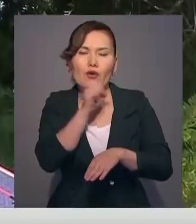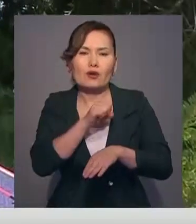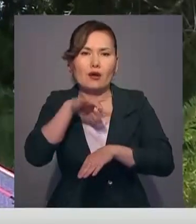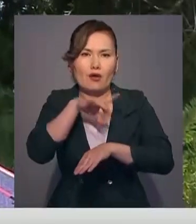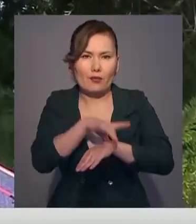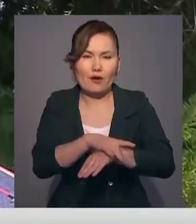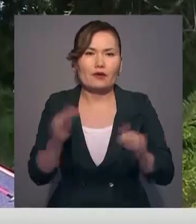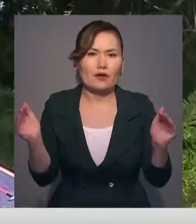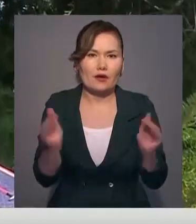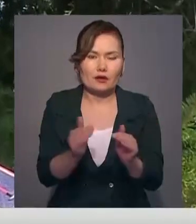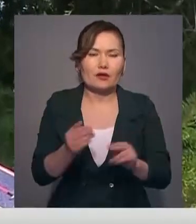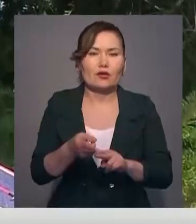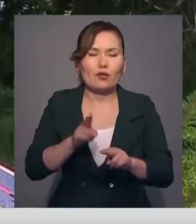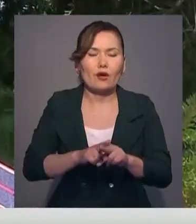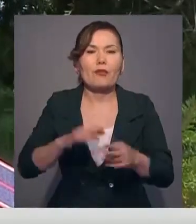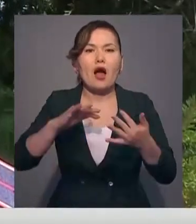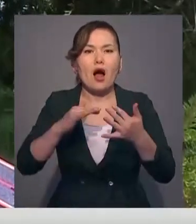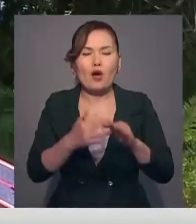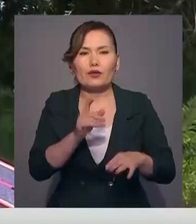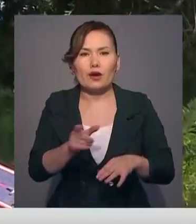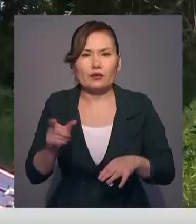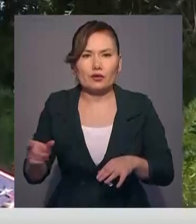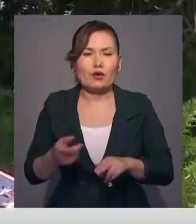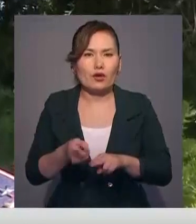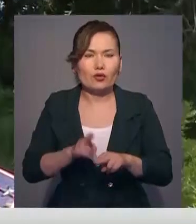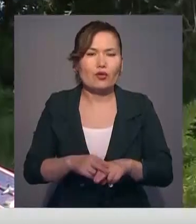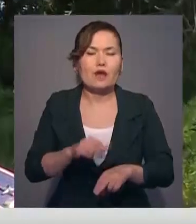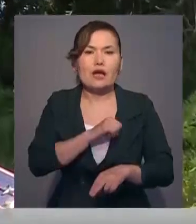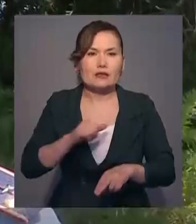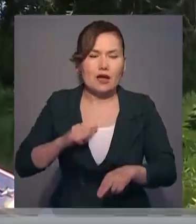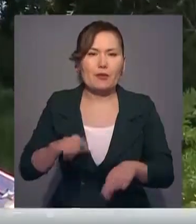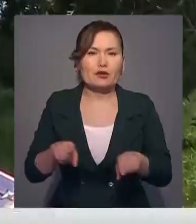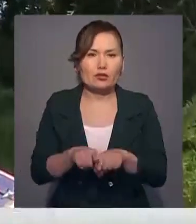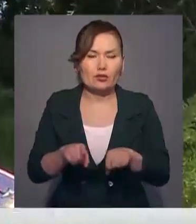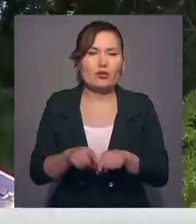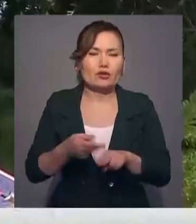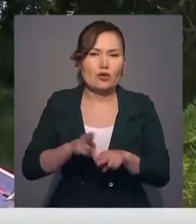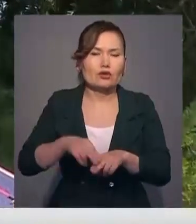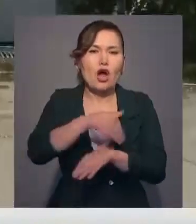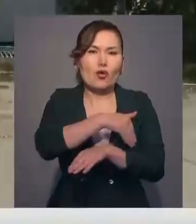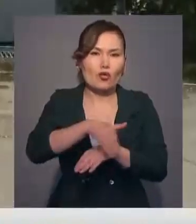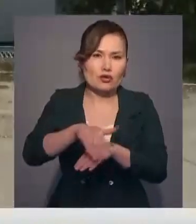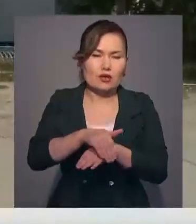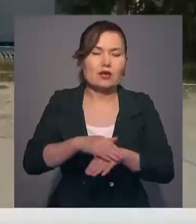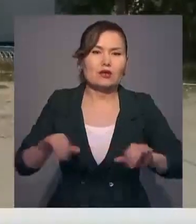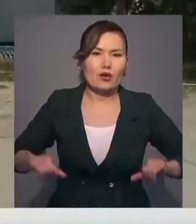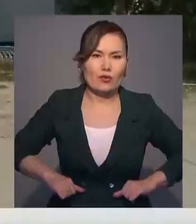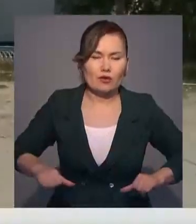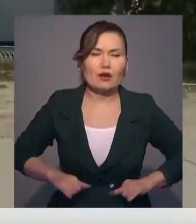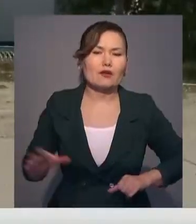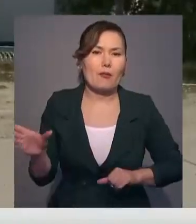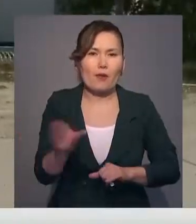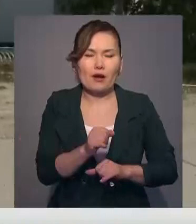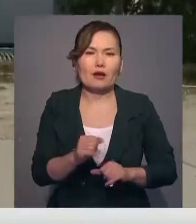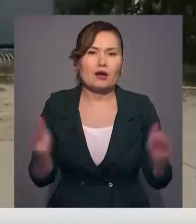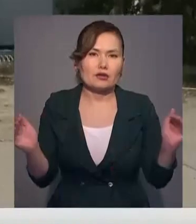біршама азайды. Ауыл тұрғындары жарықтан бөлек бейнебақылау құралдары тұрған көшелерде еркін жүретінін айтып жатыр. Жаңа технологиялардың біздің